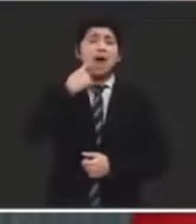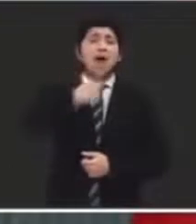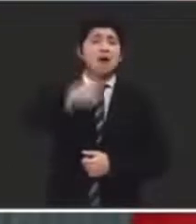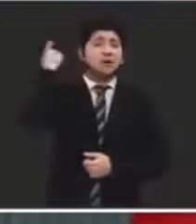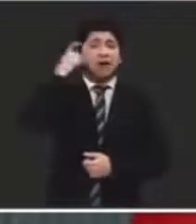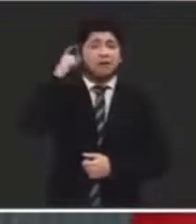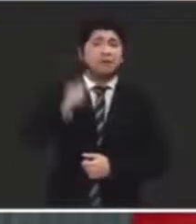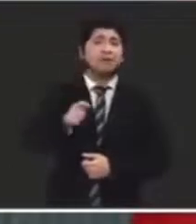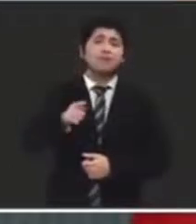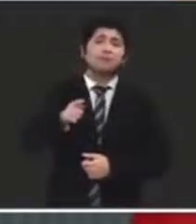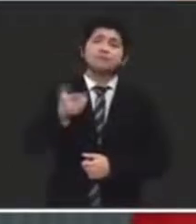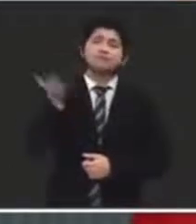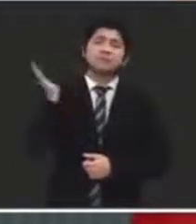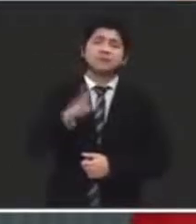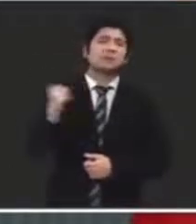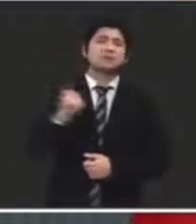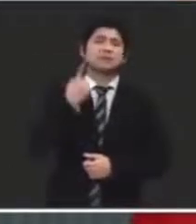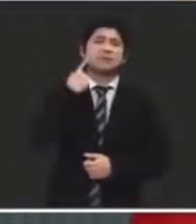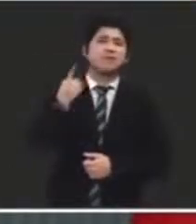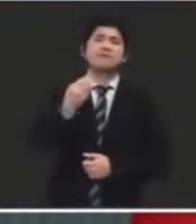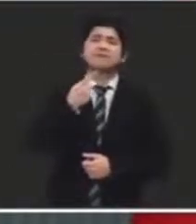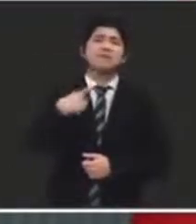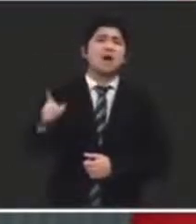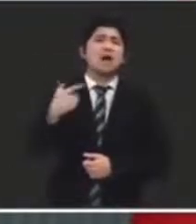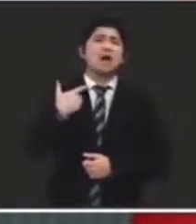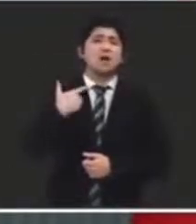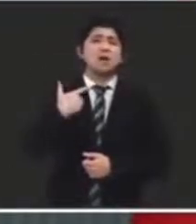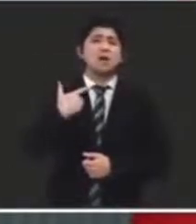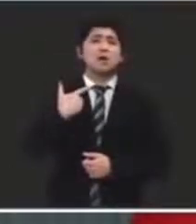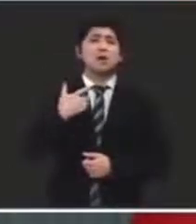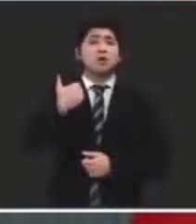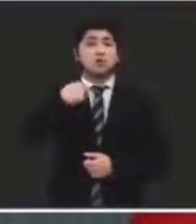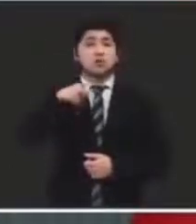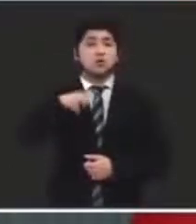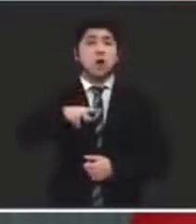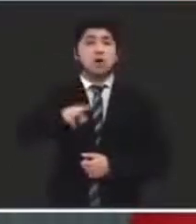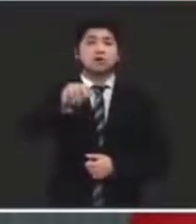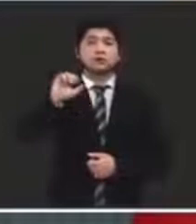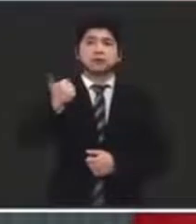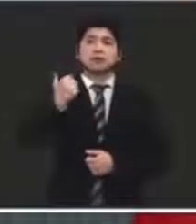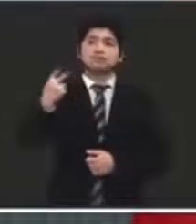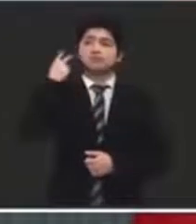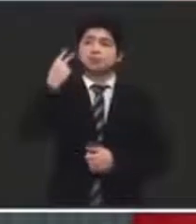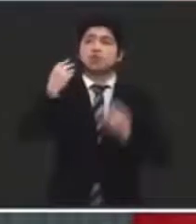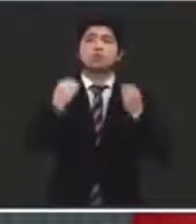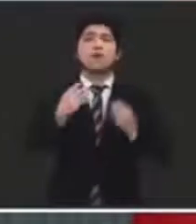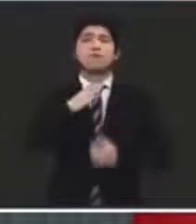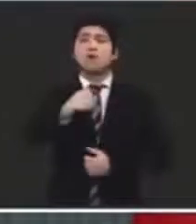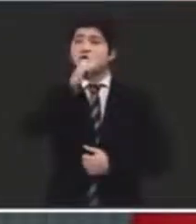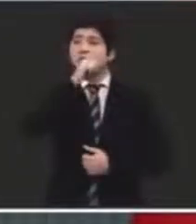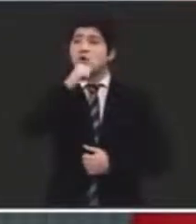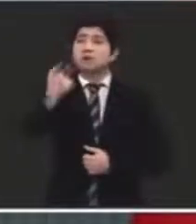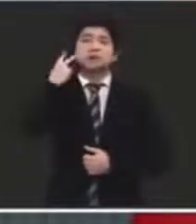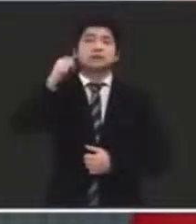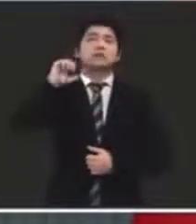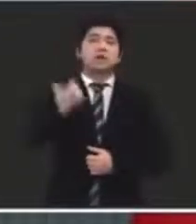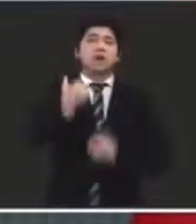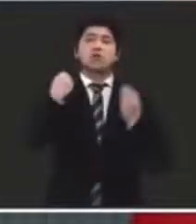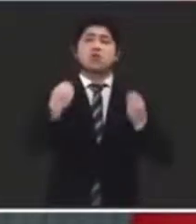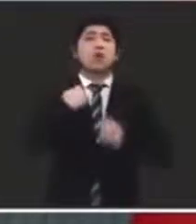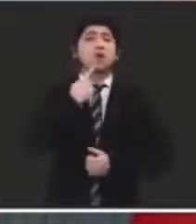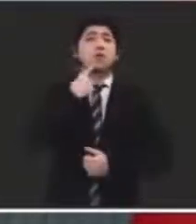bambaşka bir şeydir Biz yol medeniyettir diyoruz su medeniyettir diyoruz